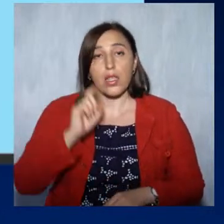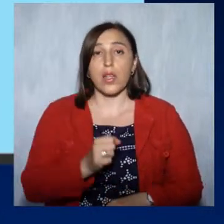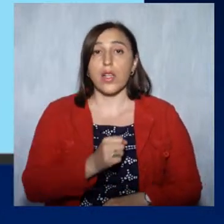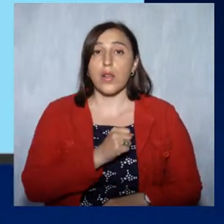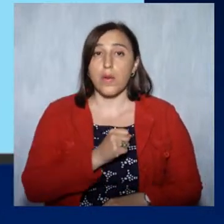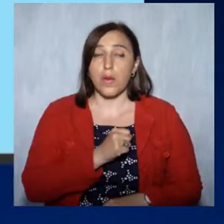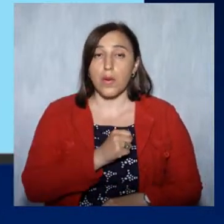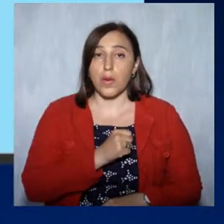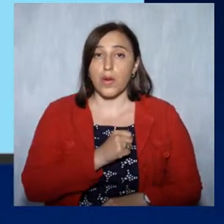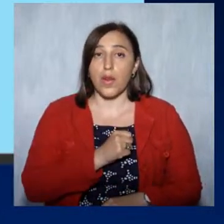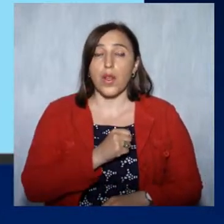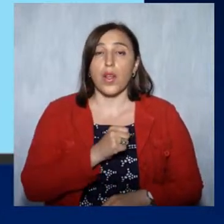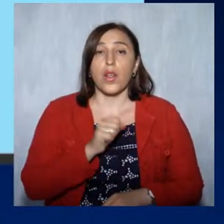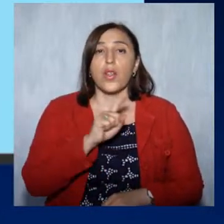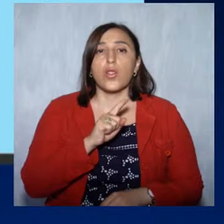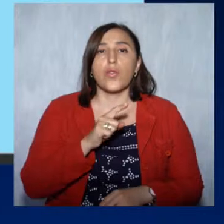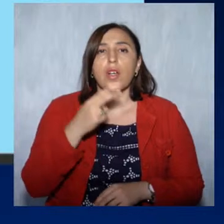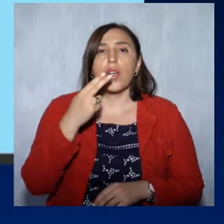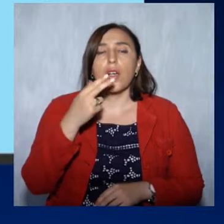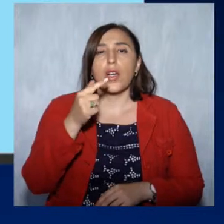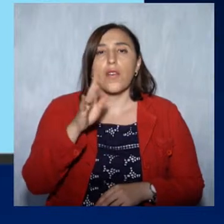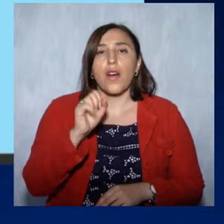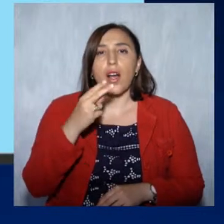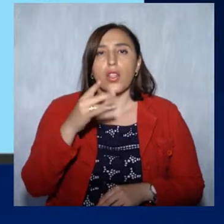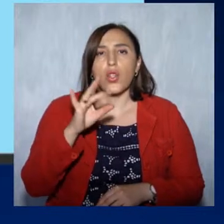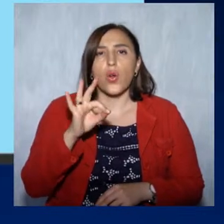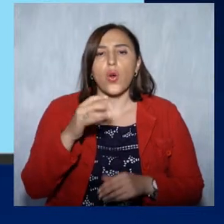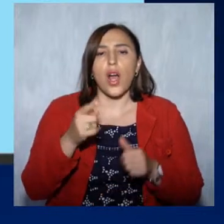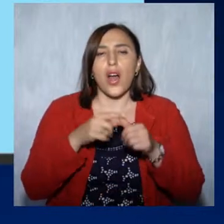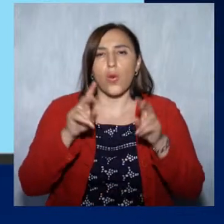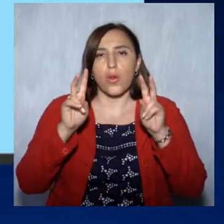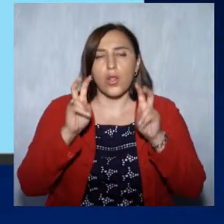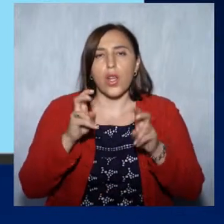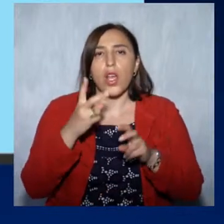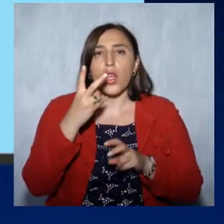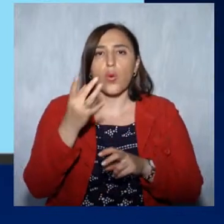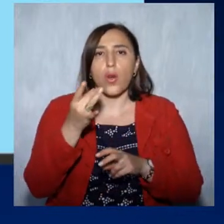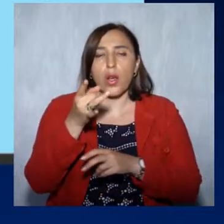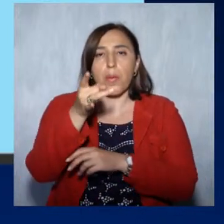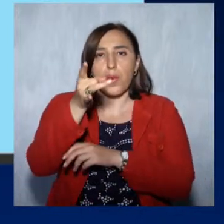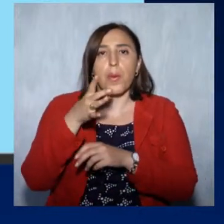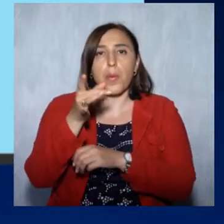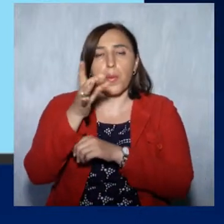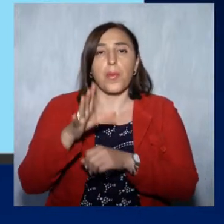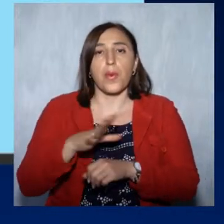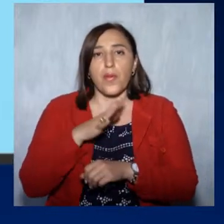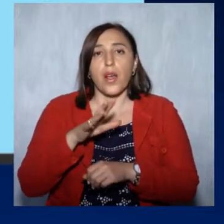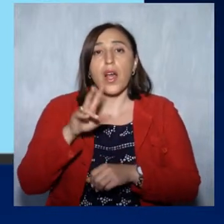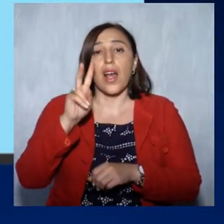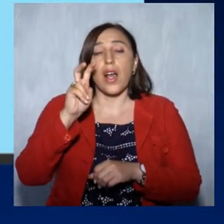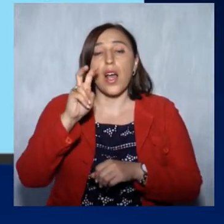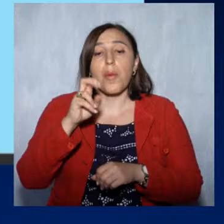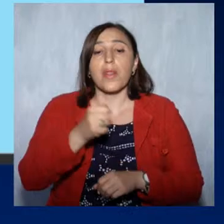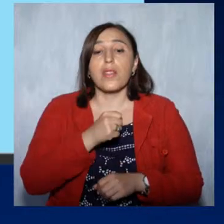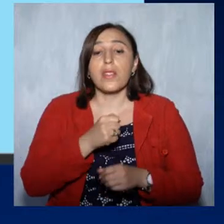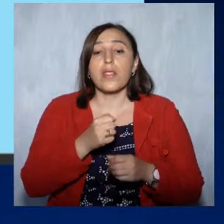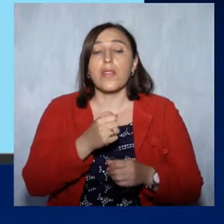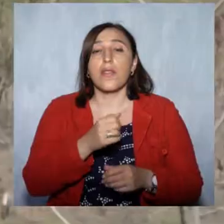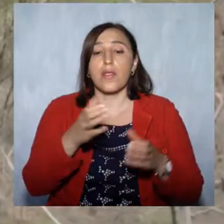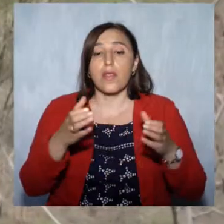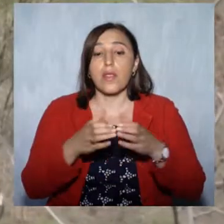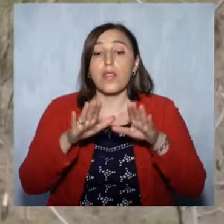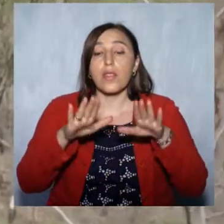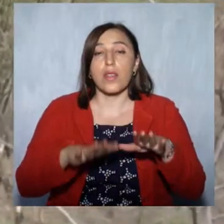կողմից հարվածային տիպի քվադրոկոպտերների կիրառմամբ երկու հարված է հասցվել Լեռնային Ղարաբաղի զինված կազմավորումների